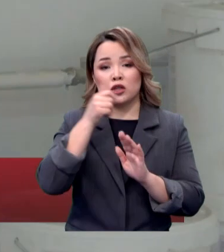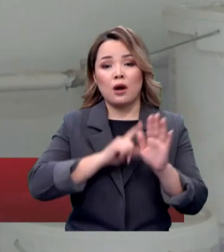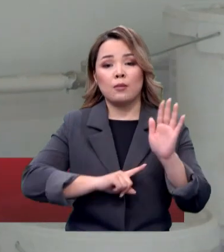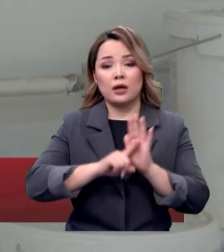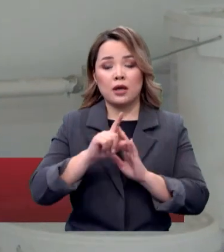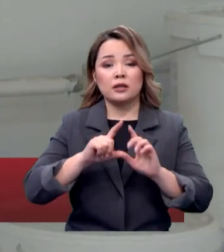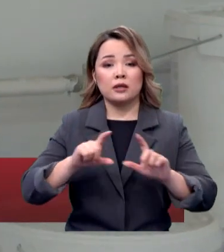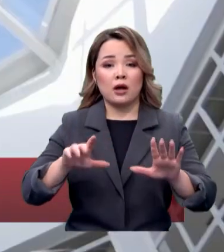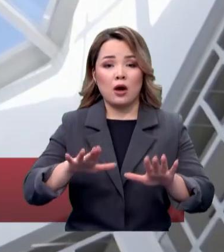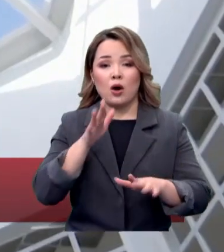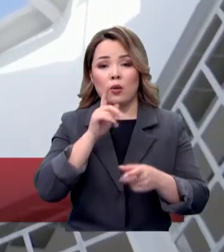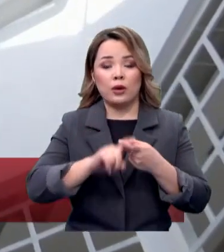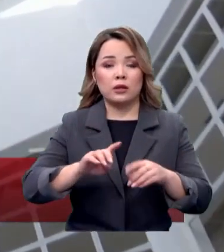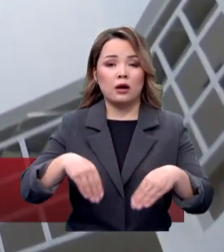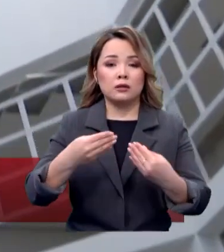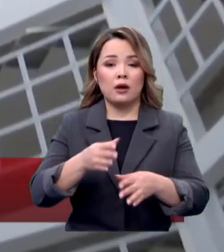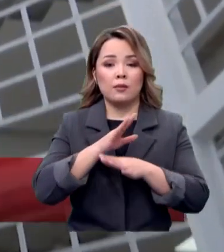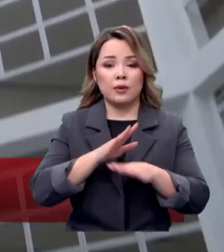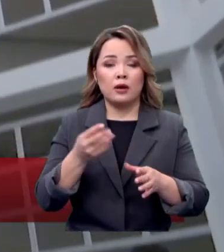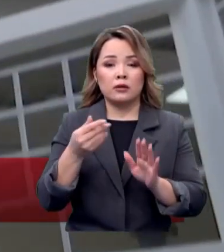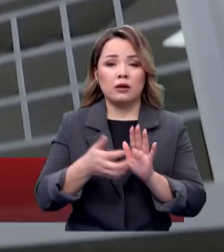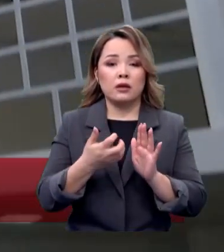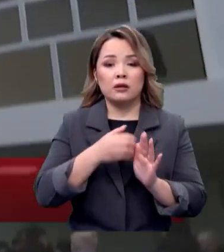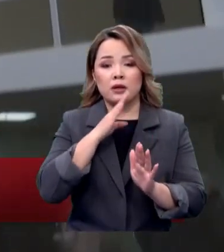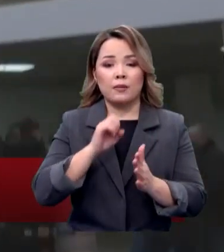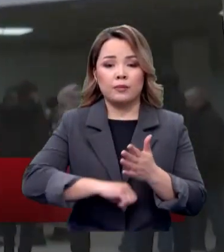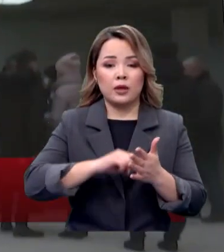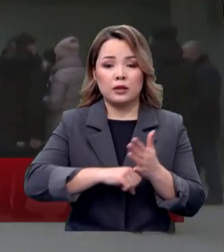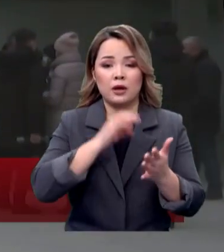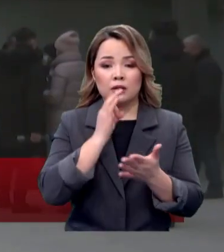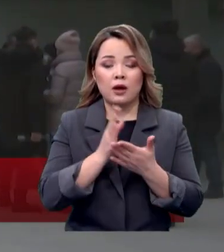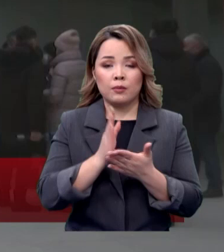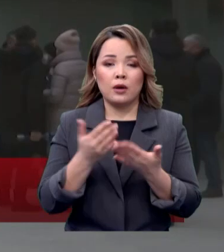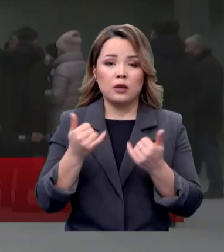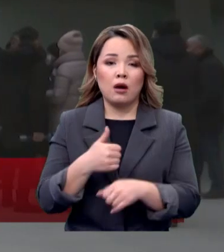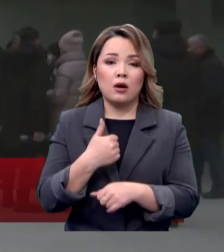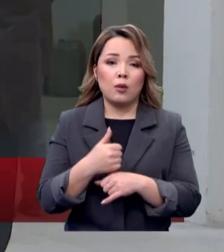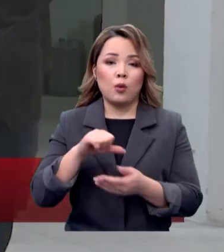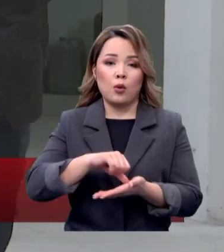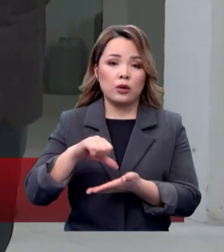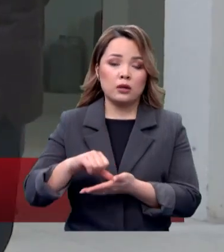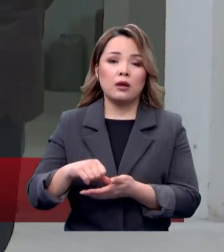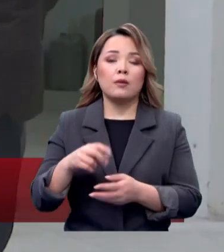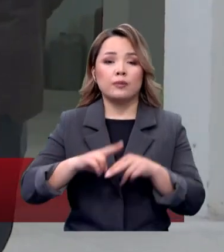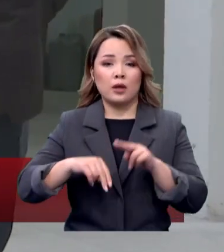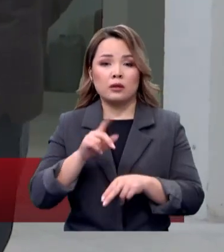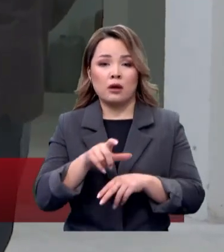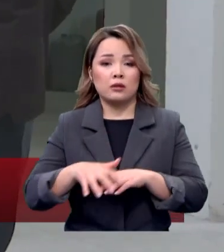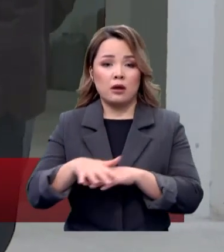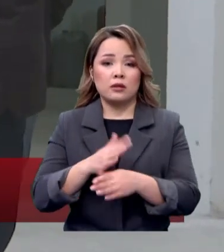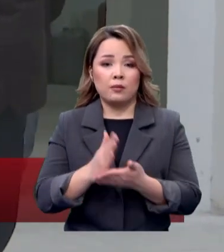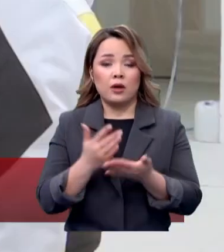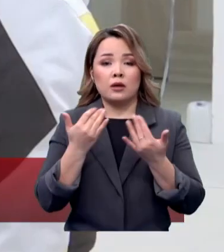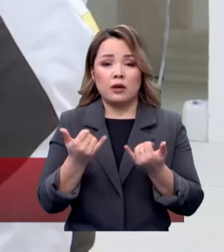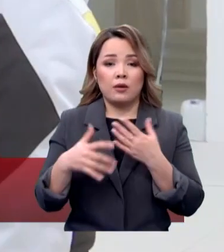басталған нысанның уақытылы тапсырылмауына қаржы тапшылығы себеп болған. Әкімдік өкілдері мен мердігердің айтуынша,